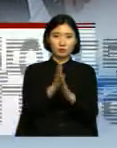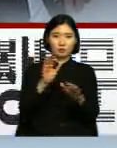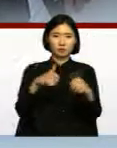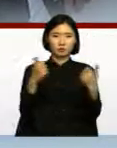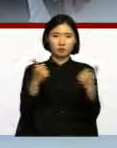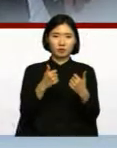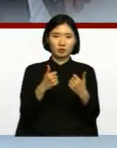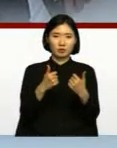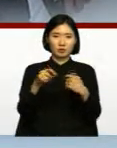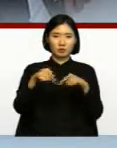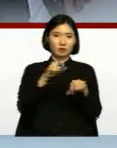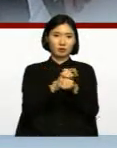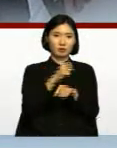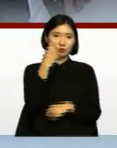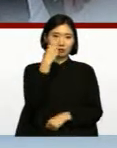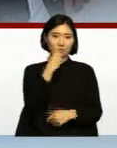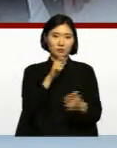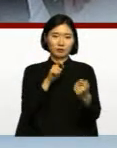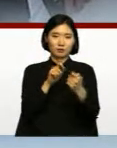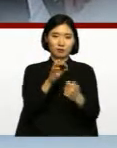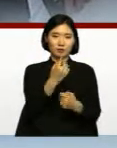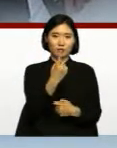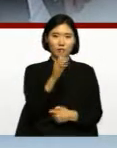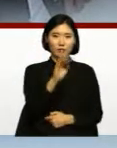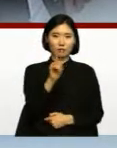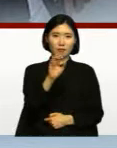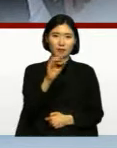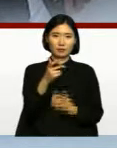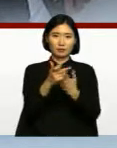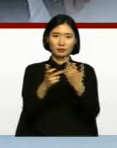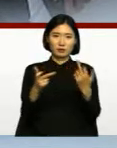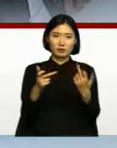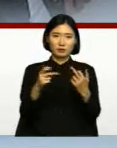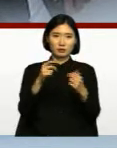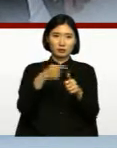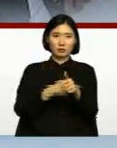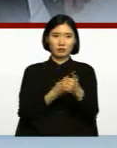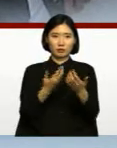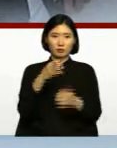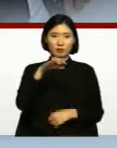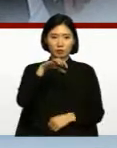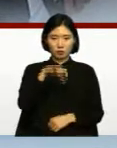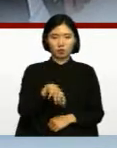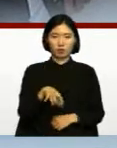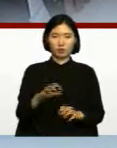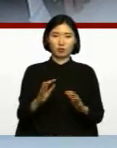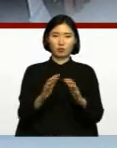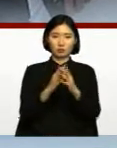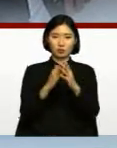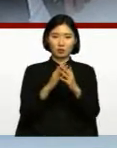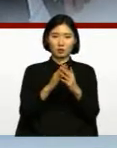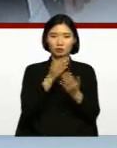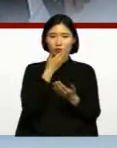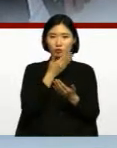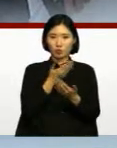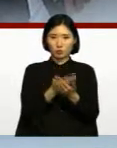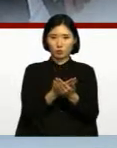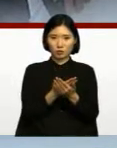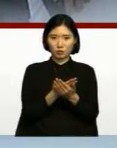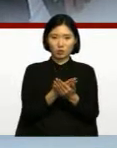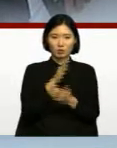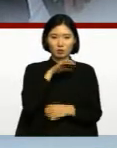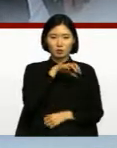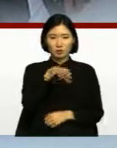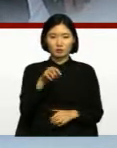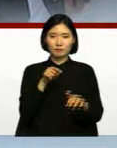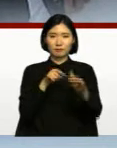동두천시의회가 행정사무감사를 앞두고 왕방산 자연휴양림을 조성하는 공사 현장 등 주요 사업 현장을 방문해 문제점을